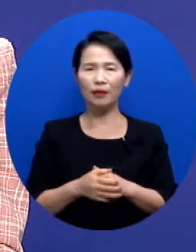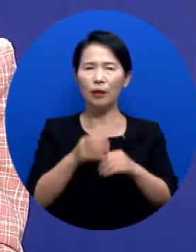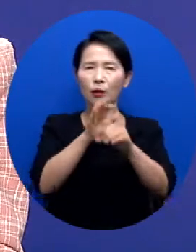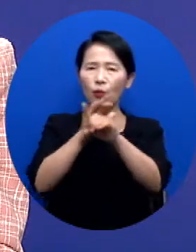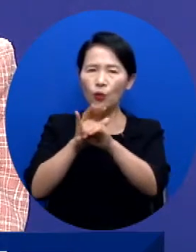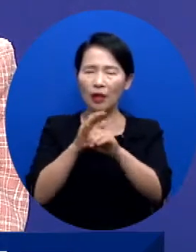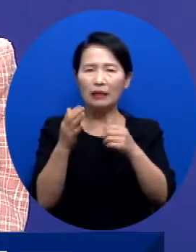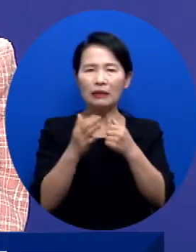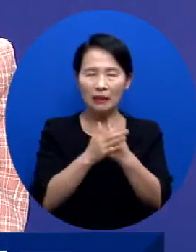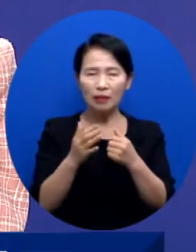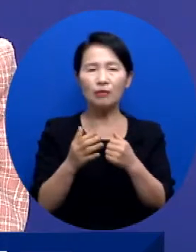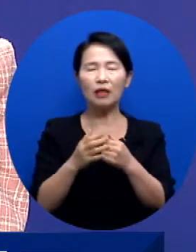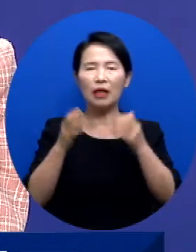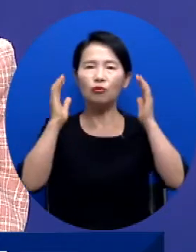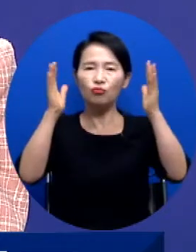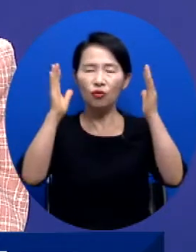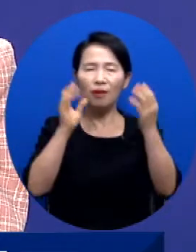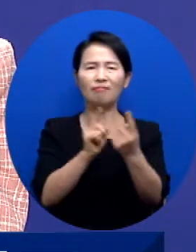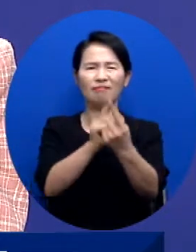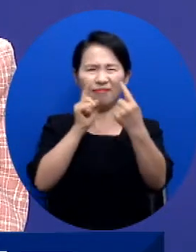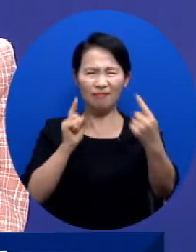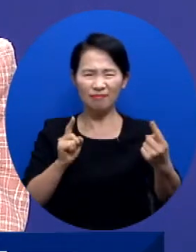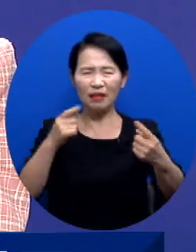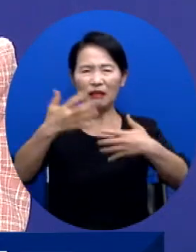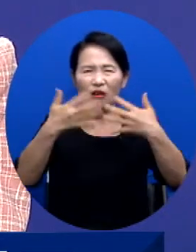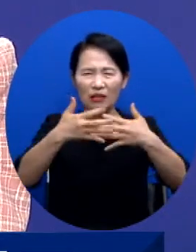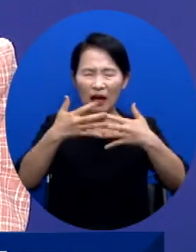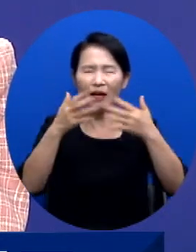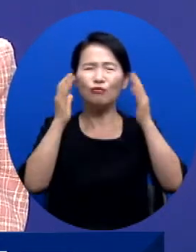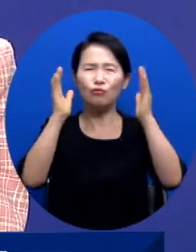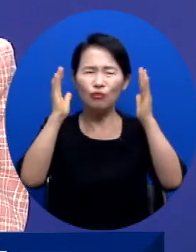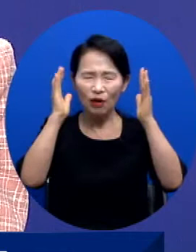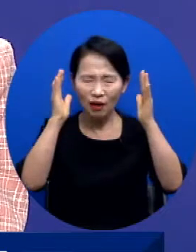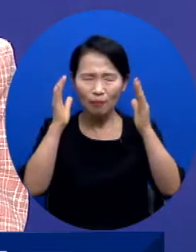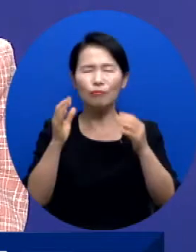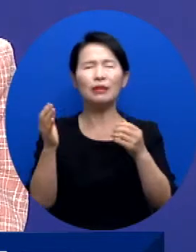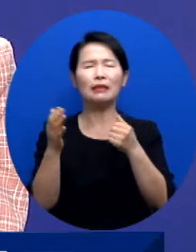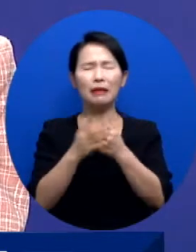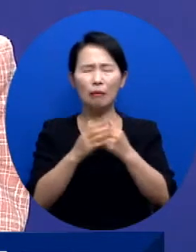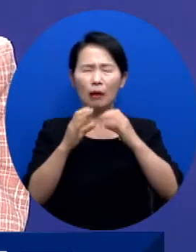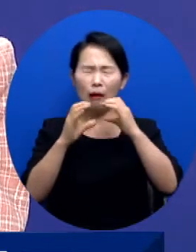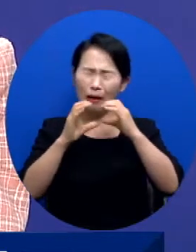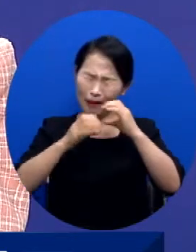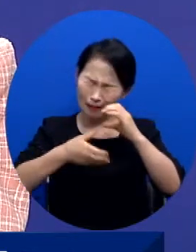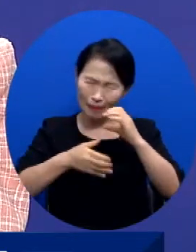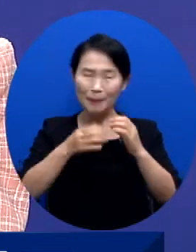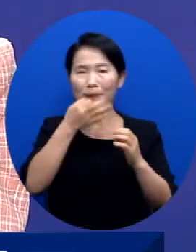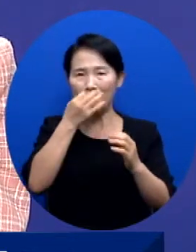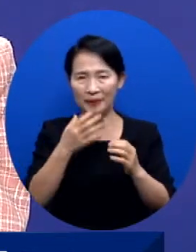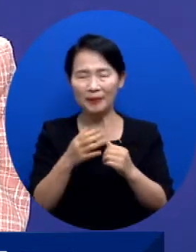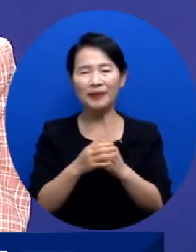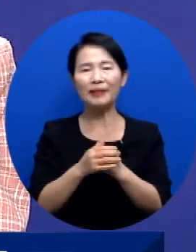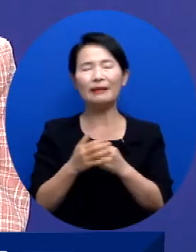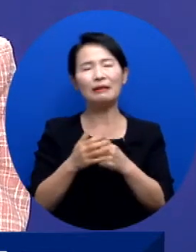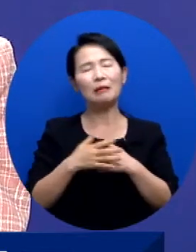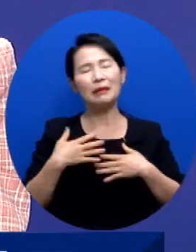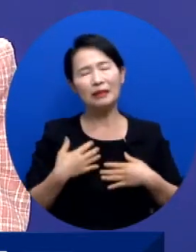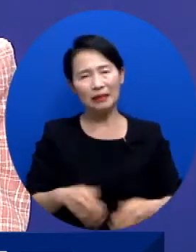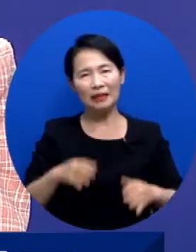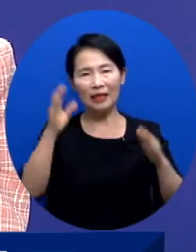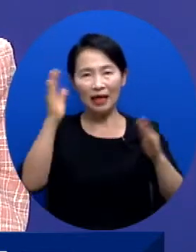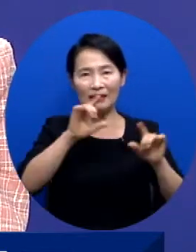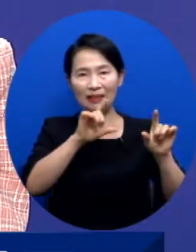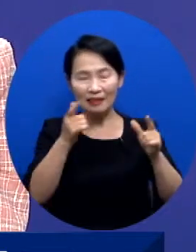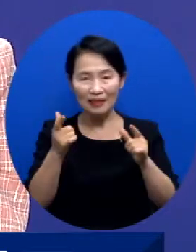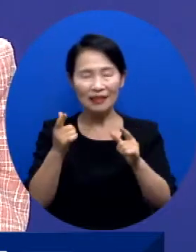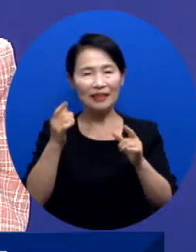코로나로 비대면 수업을 진행하면서 학생들과 소통하기 힘들어하는 학교들이 많을 겁니다. 코로나19로 지친 학생들을 응원하는